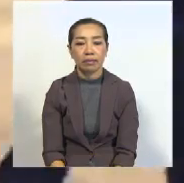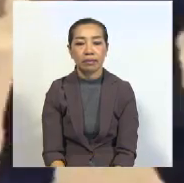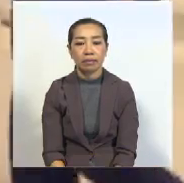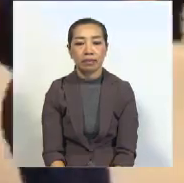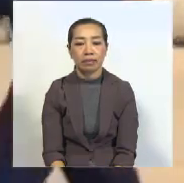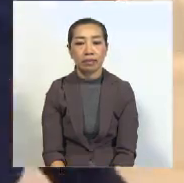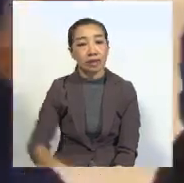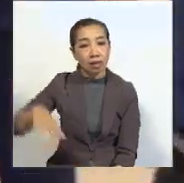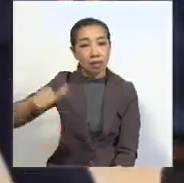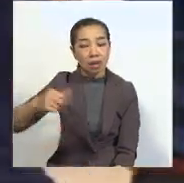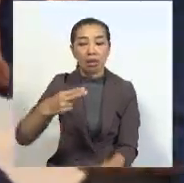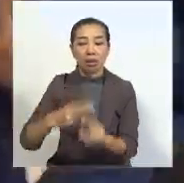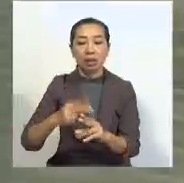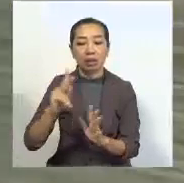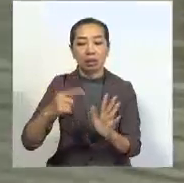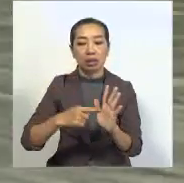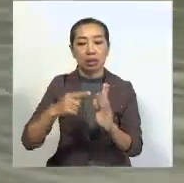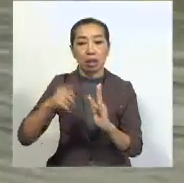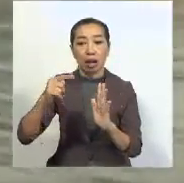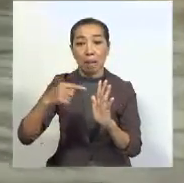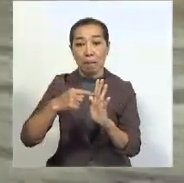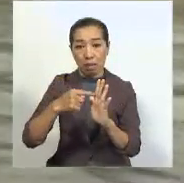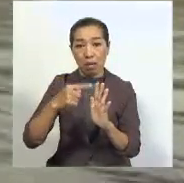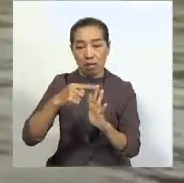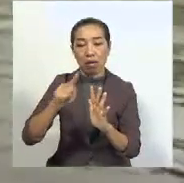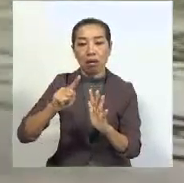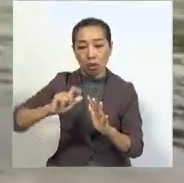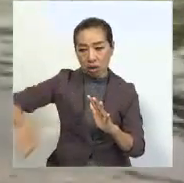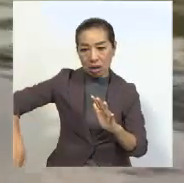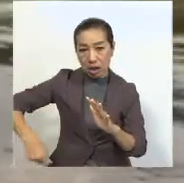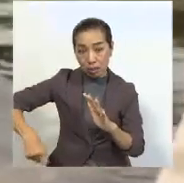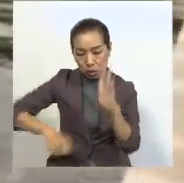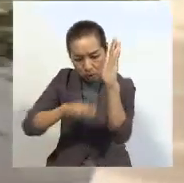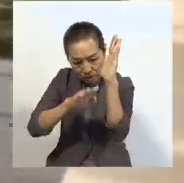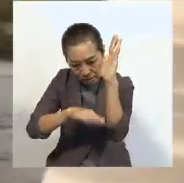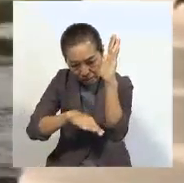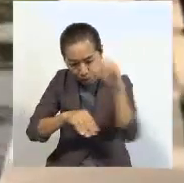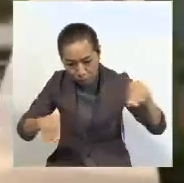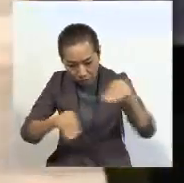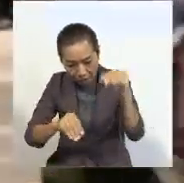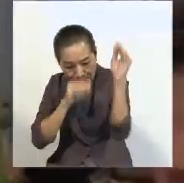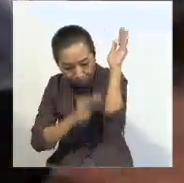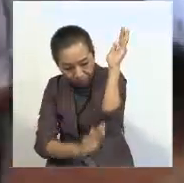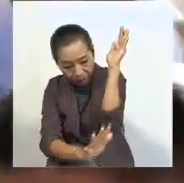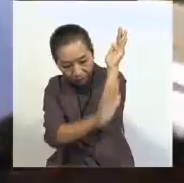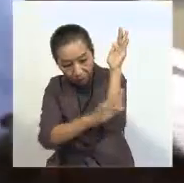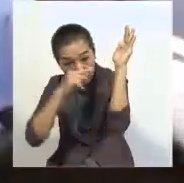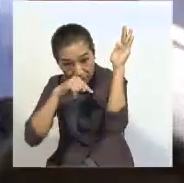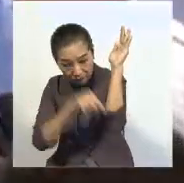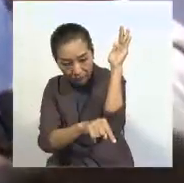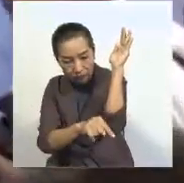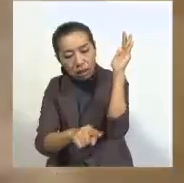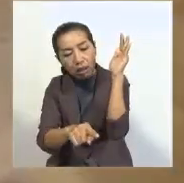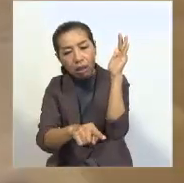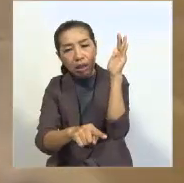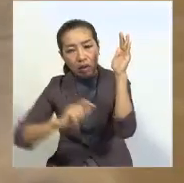ดยเมืองกำปอดตั้งอยู่ทางที่ใต้ของกัมพูชานะคะมีพื้นที่ติดกับทะเลอ่าวไทยระหว่างเมืองสีหนุวิลและเมื